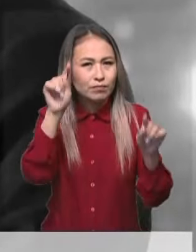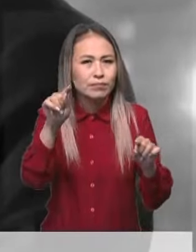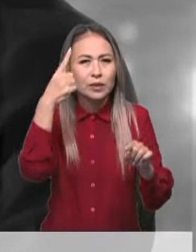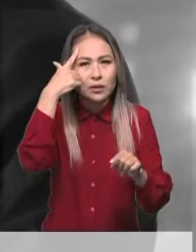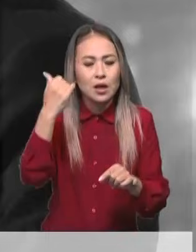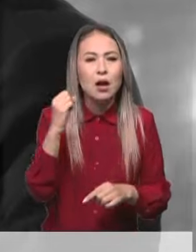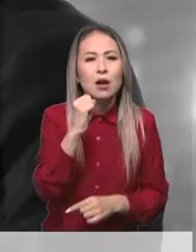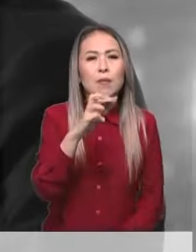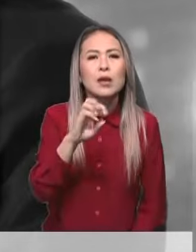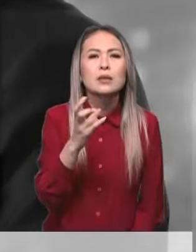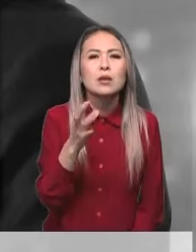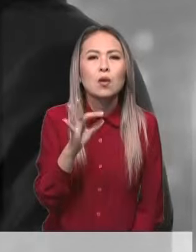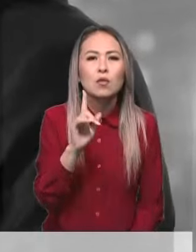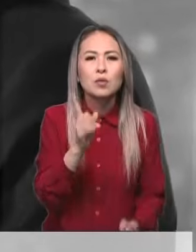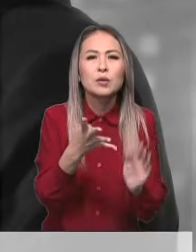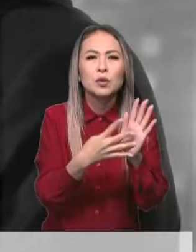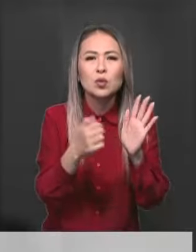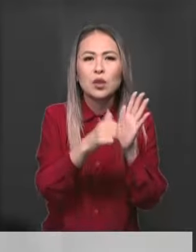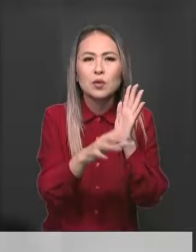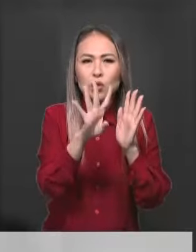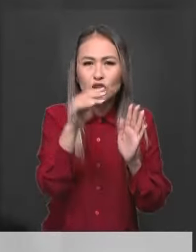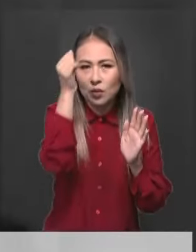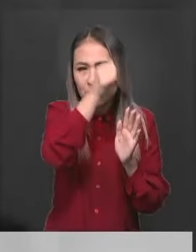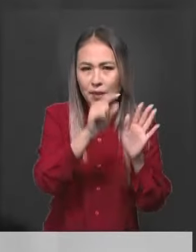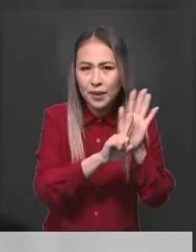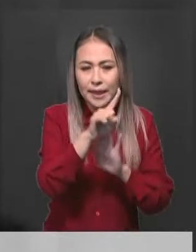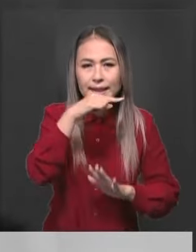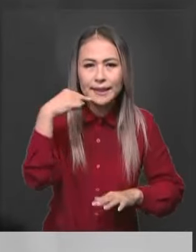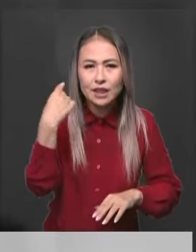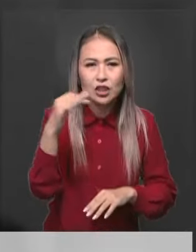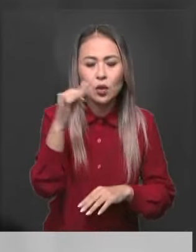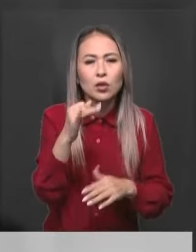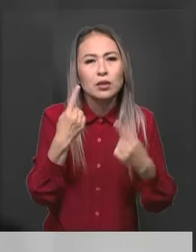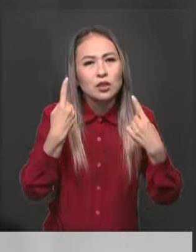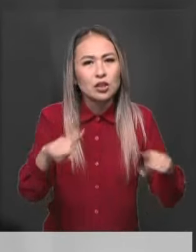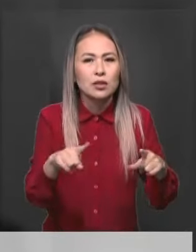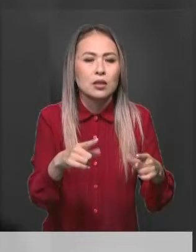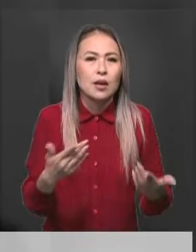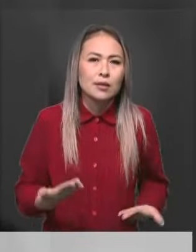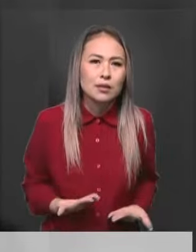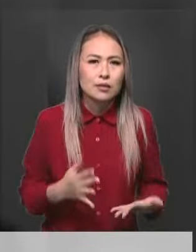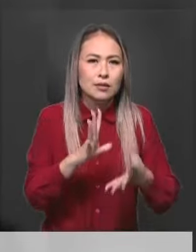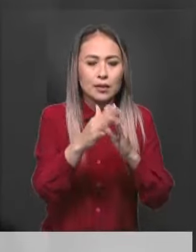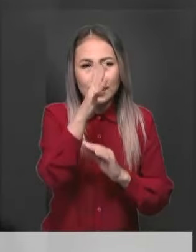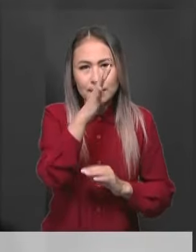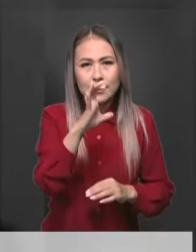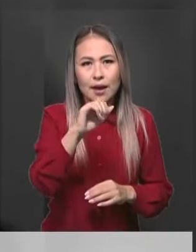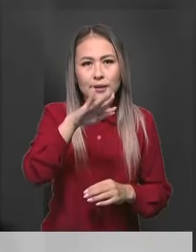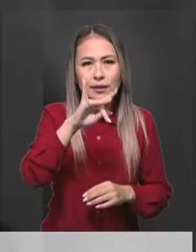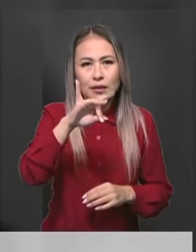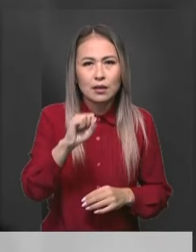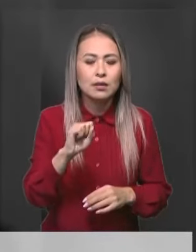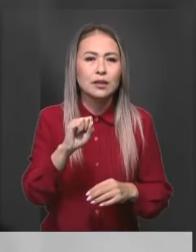мәңгі есте қалады. Александр Масляков 1964 жылдан бастап Ресейде және одан тыс жерлерде әзіл мен сатира